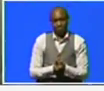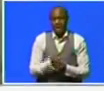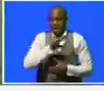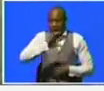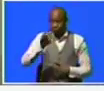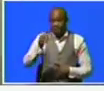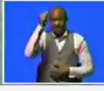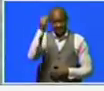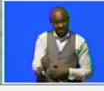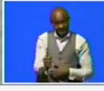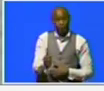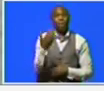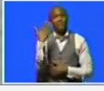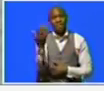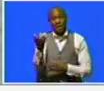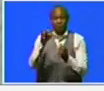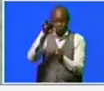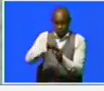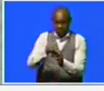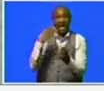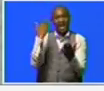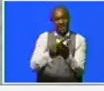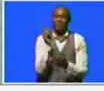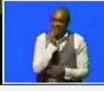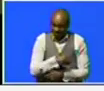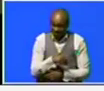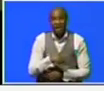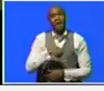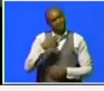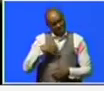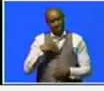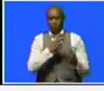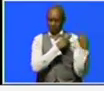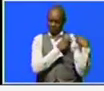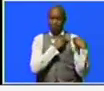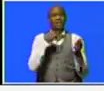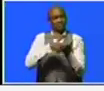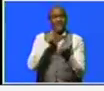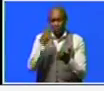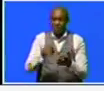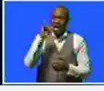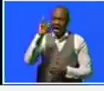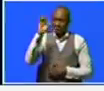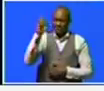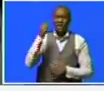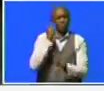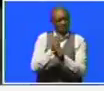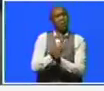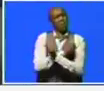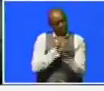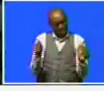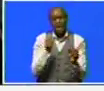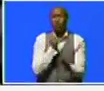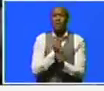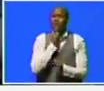Katika kaunti ya Kajiado, karatasi za kupigia kura ziliwasili huku wasimamizi wakisisitiza kuwa IEBC inafanya hima